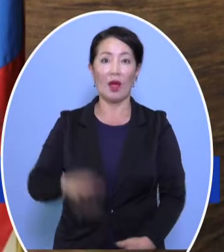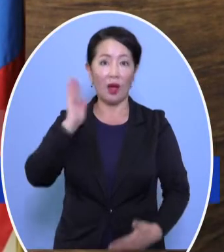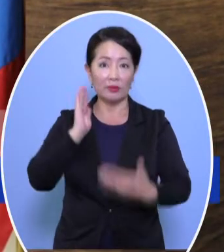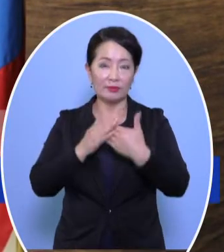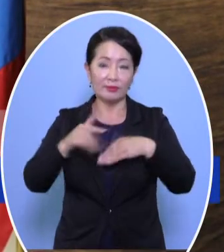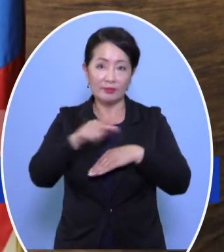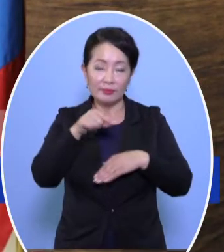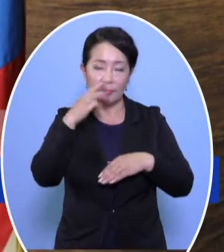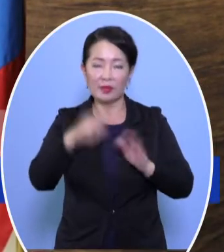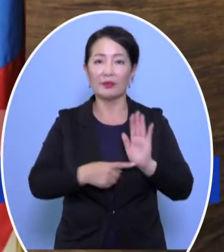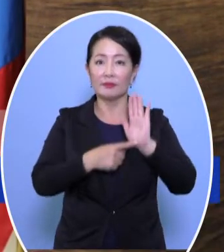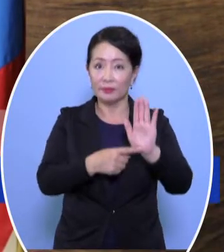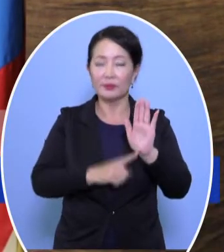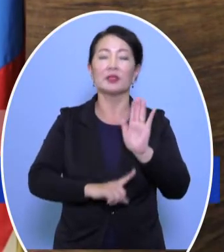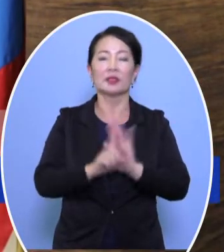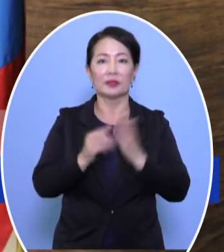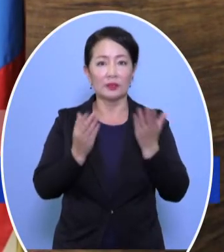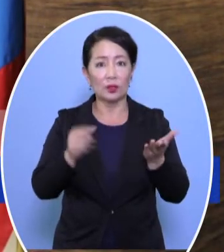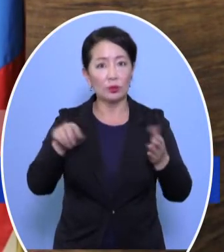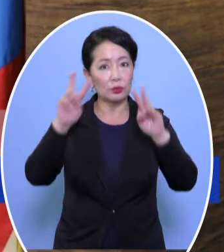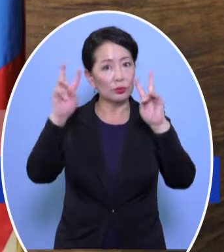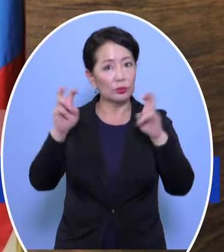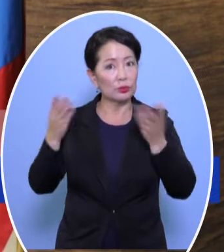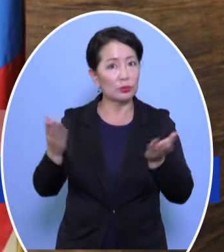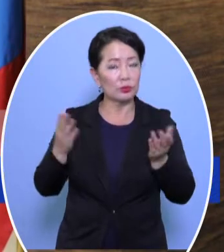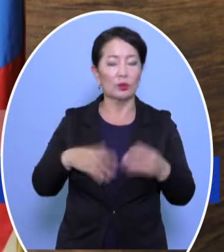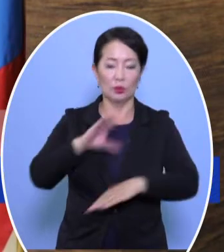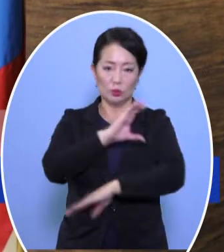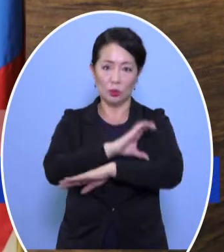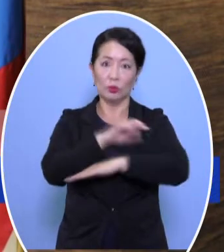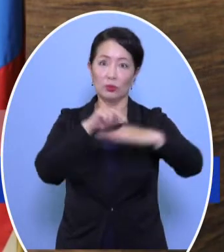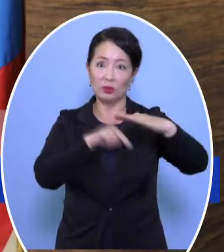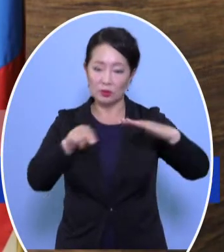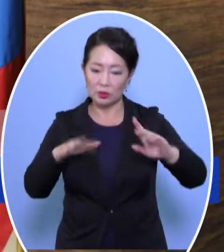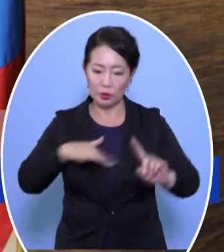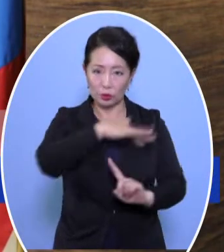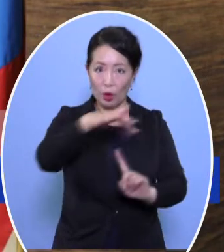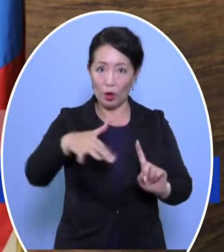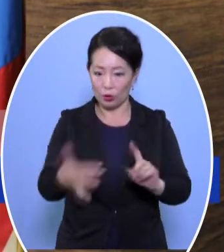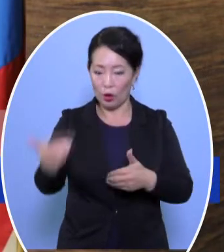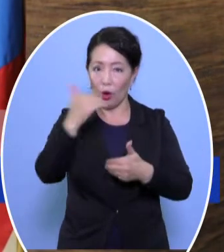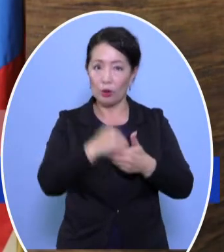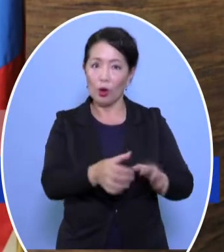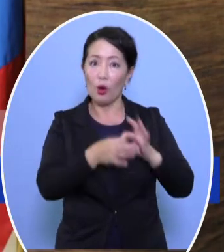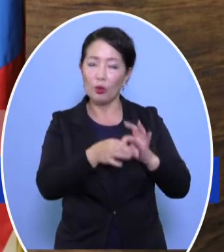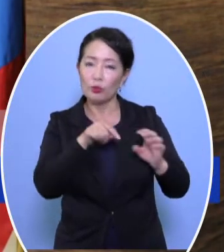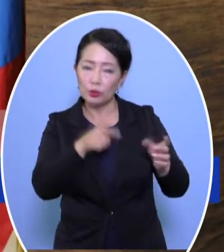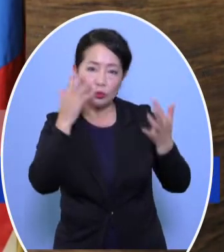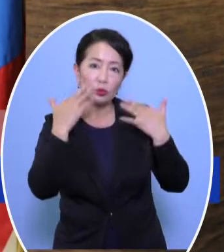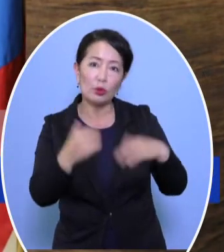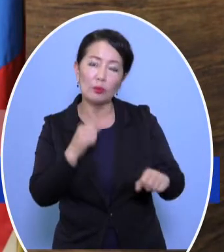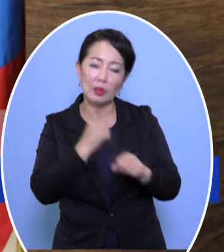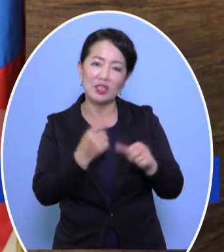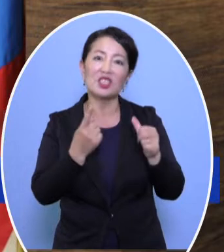Зайлшгүй тэмцэх газрын мэдээлэл өгүүлгийн ээлж дугаар эхэлж байна. Өнөөдрийнхэн дугаарыг бид сургууль цэцэрлэгийн хамрын сургах тойргийн хүрээнд энэ жил зохион